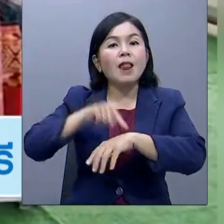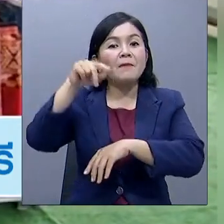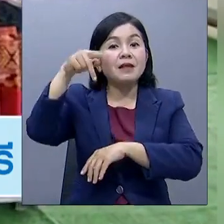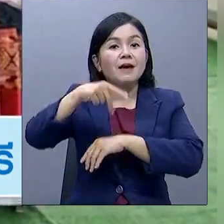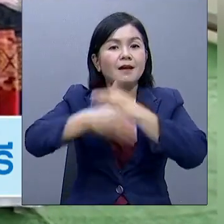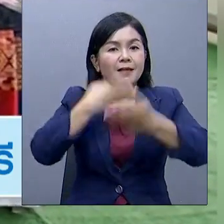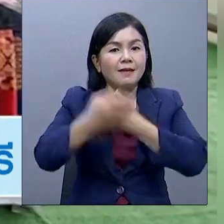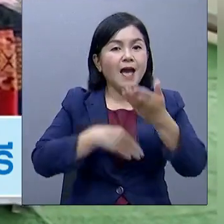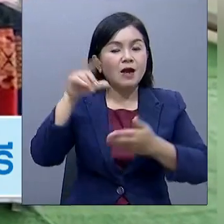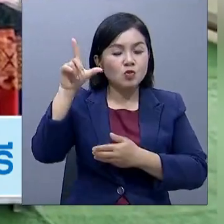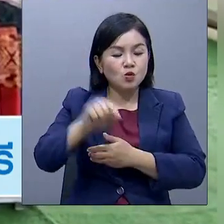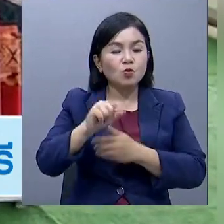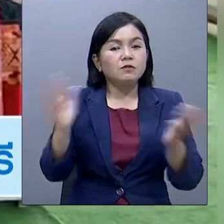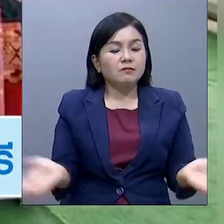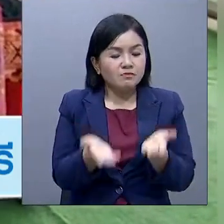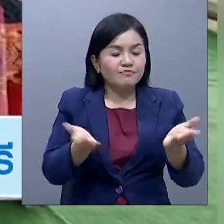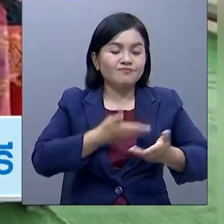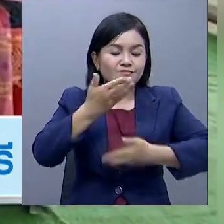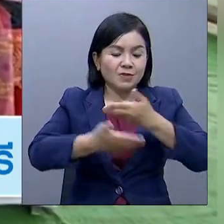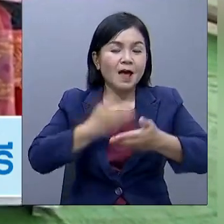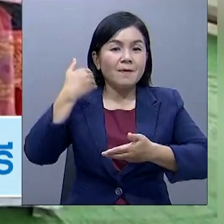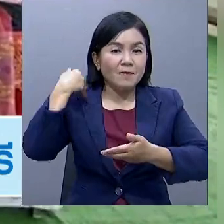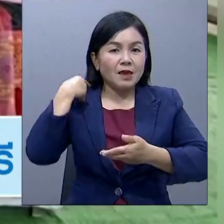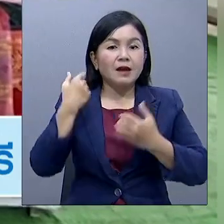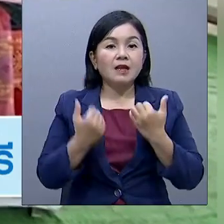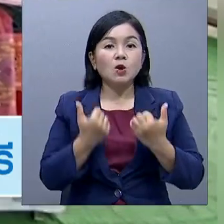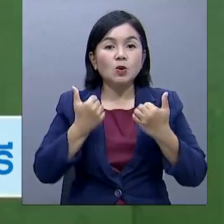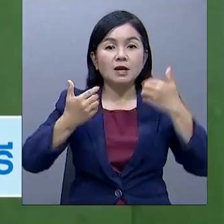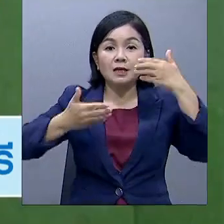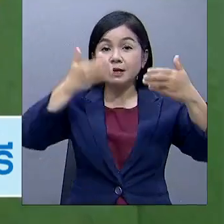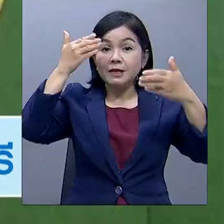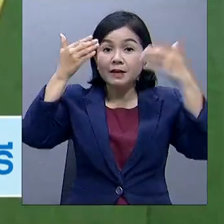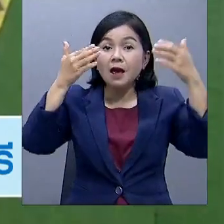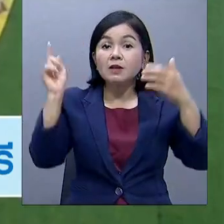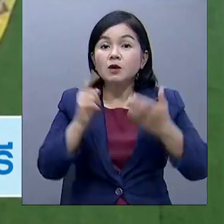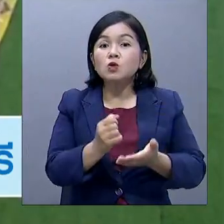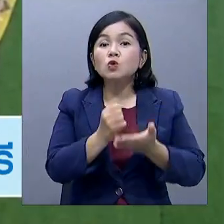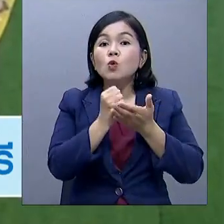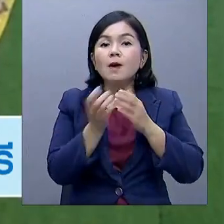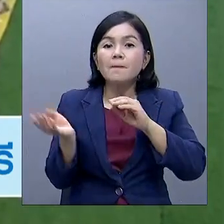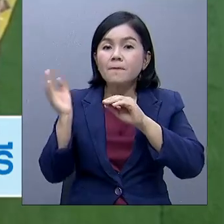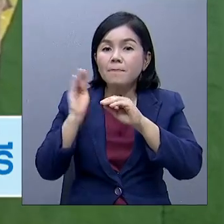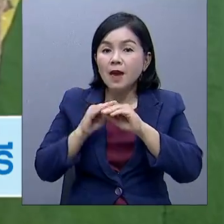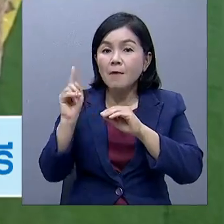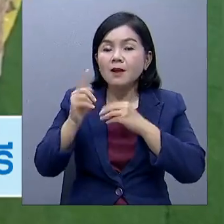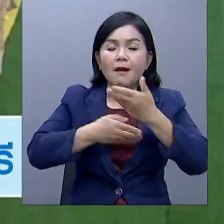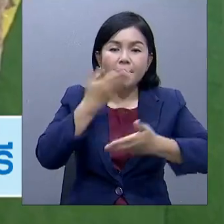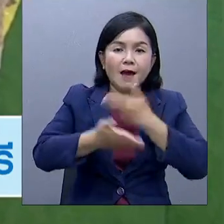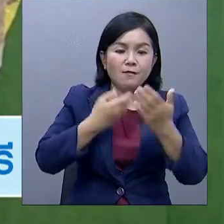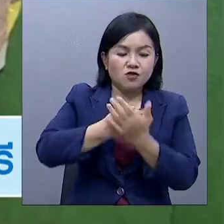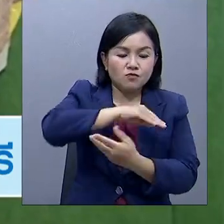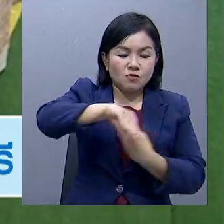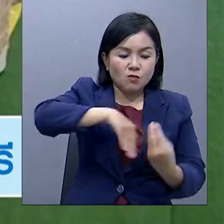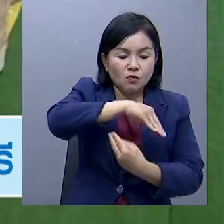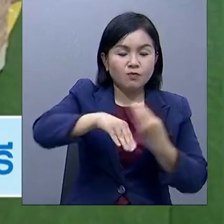ริมการขายกันอีกเพียบเลยค่ะ ใช่ค่ะการจัดงานในครั้งนี้นะคะนอกจากจะเป็นการช่วยเพิ่มช่องทางในการจัดจำหน่ายแล้วยังเป็น